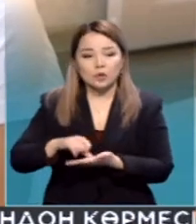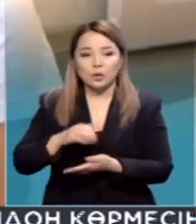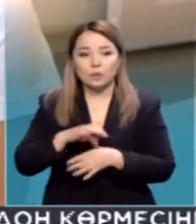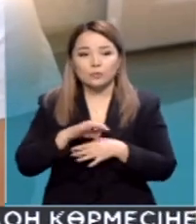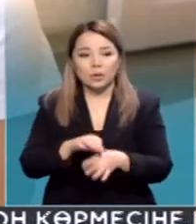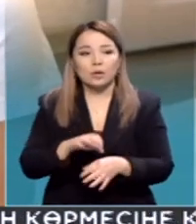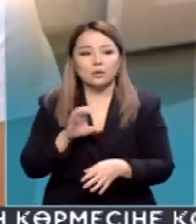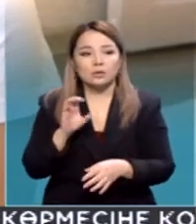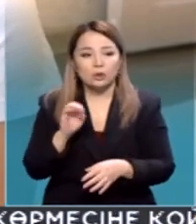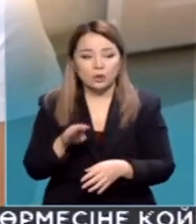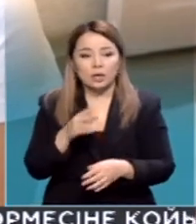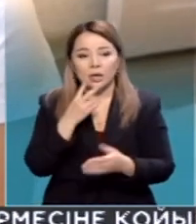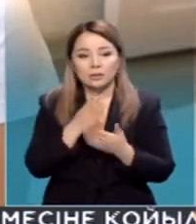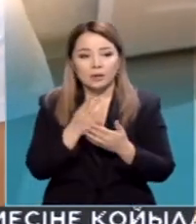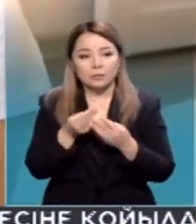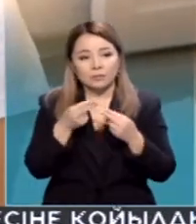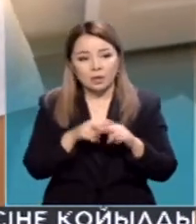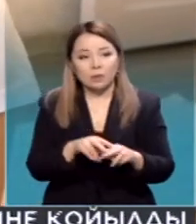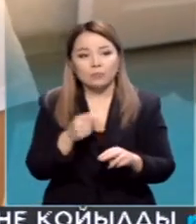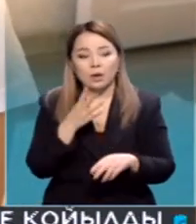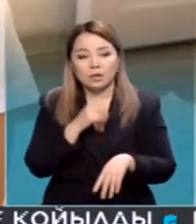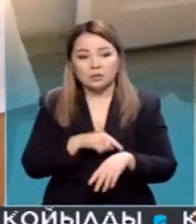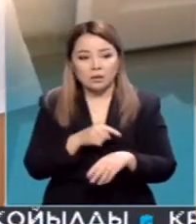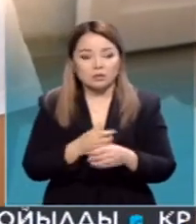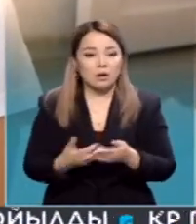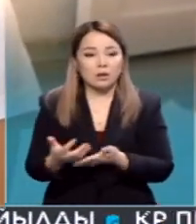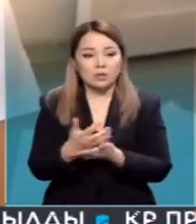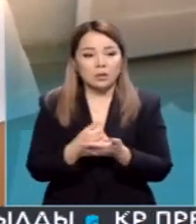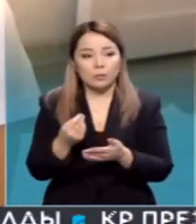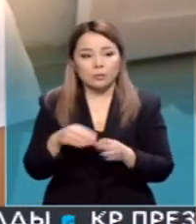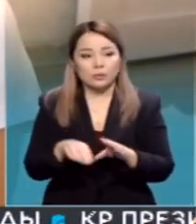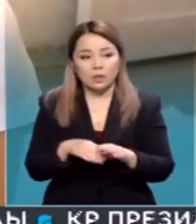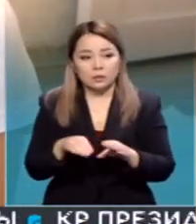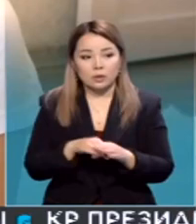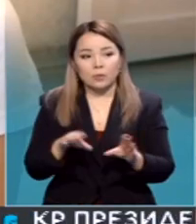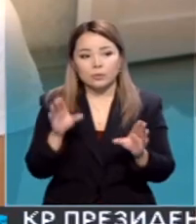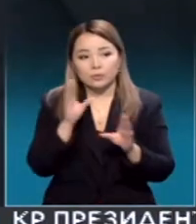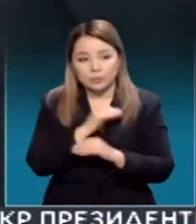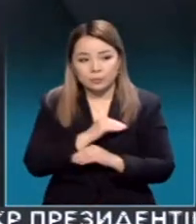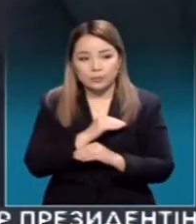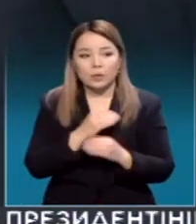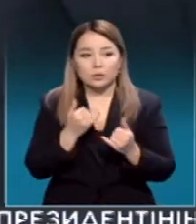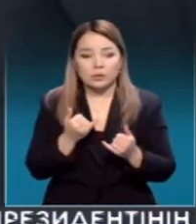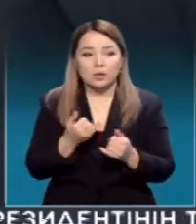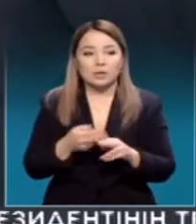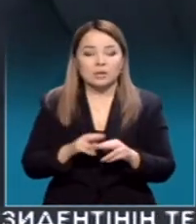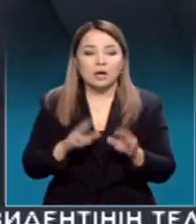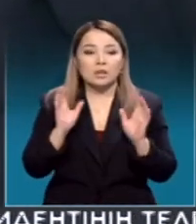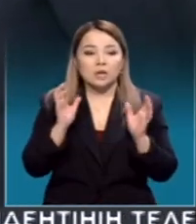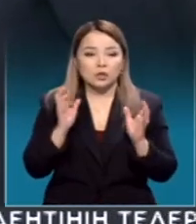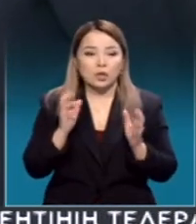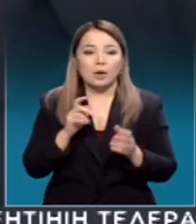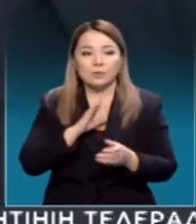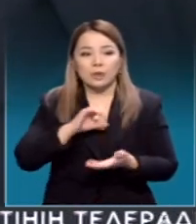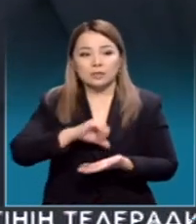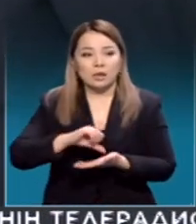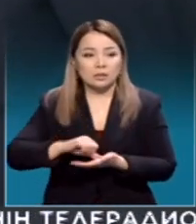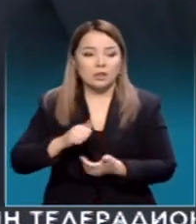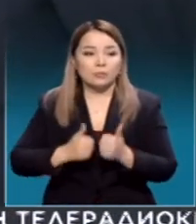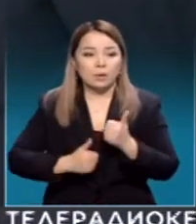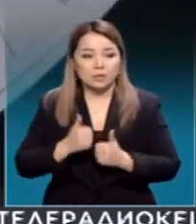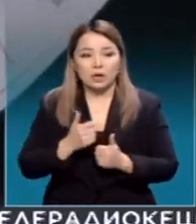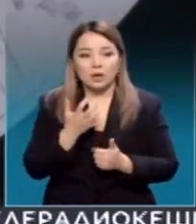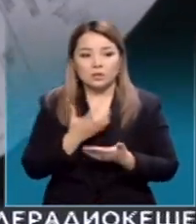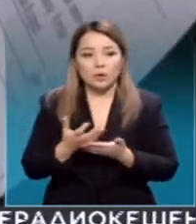Біздің шоттарымыз көрсетілді. Бірнеше сағаттың ішінде қыруар қаржы жиналды. Биылғы радиомарафонның өзгешелігі халықтан